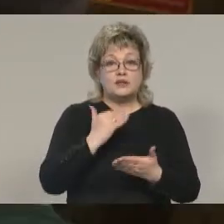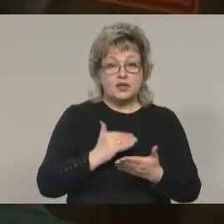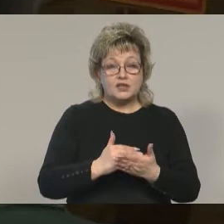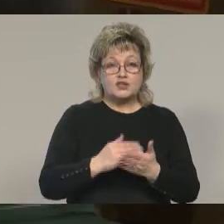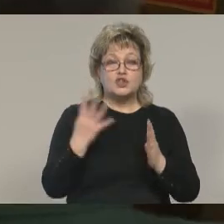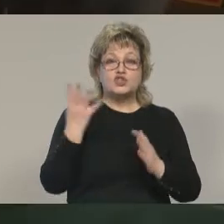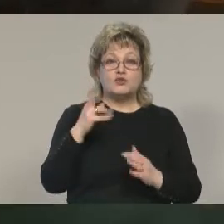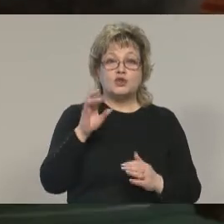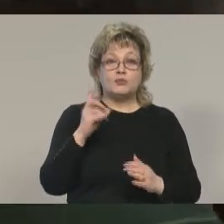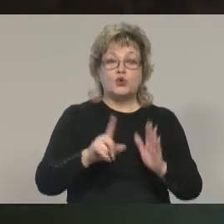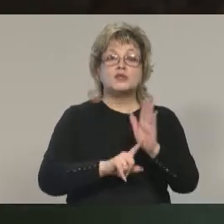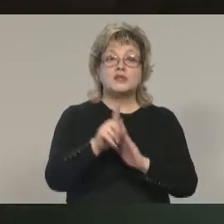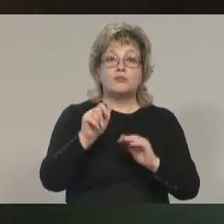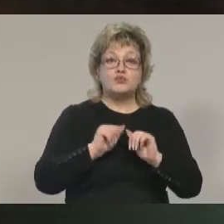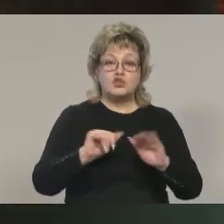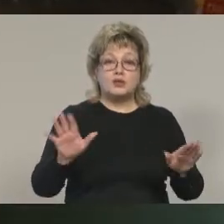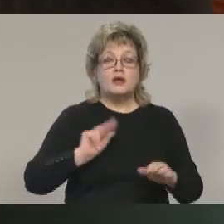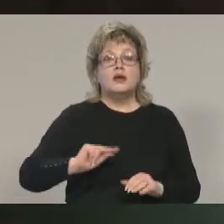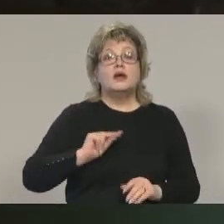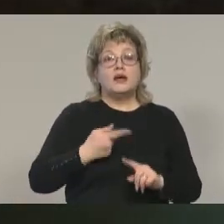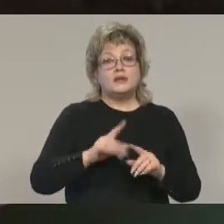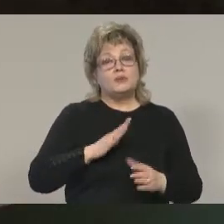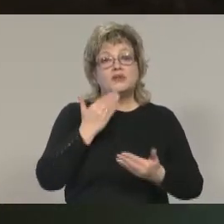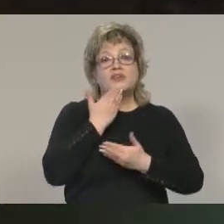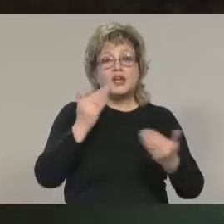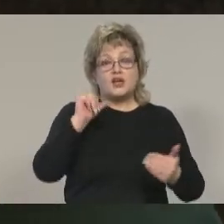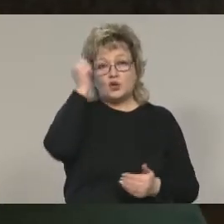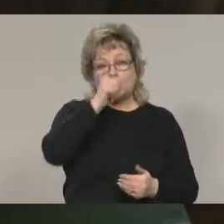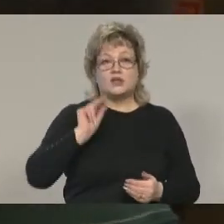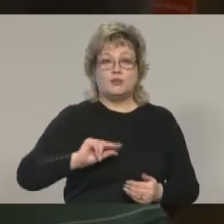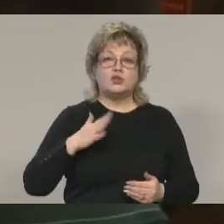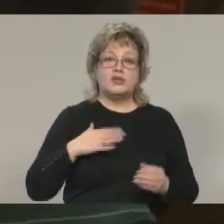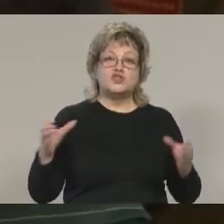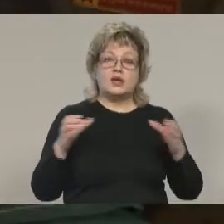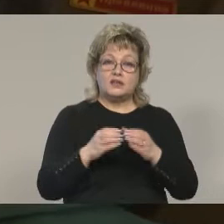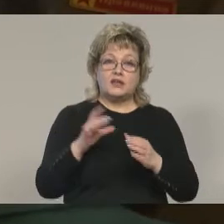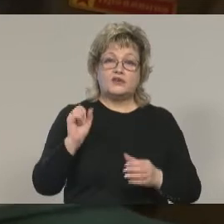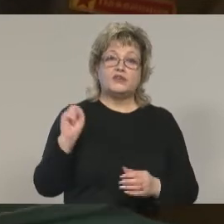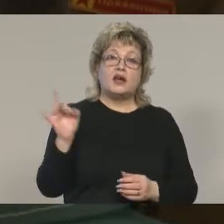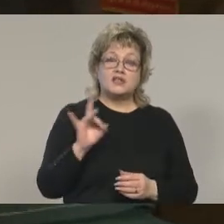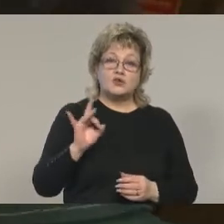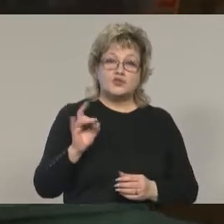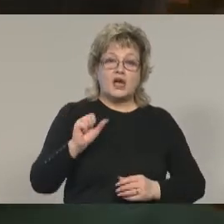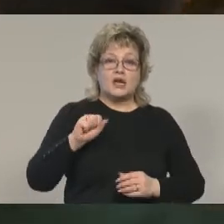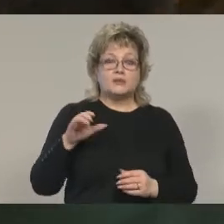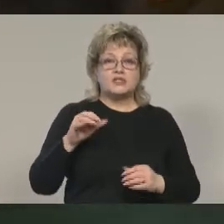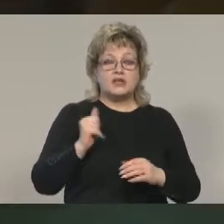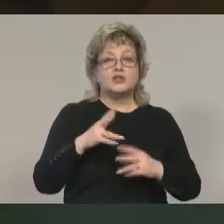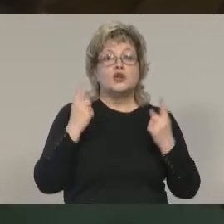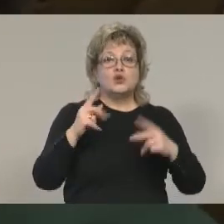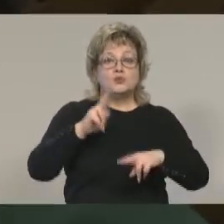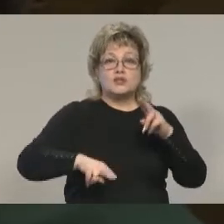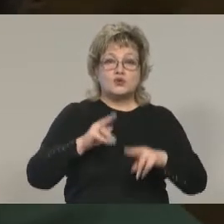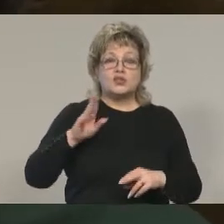блок запущен, вот поэтому это был финальный год работы наших отрядов на Ростовской атомной станции. Крупная стройка